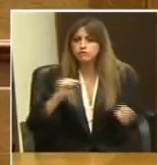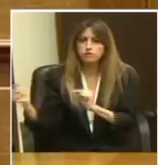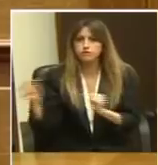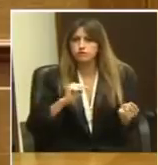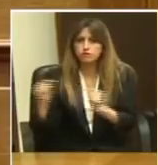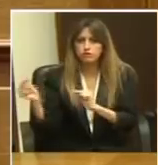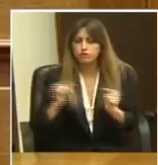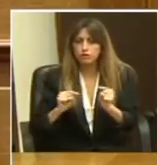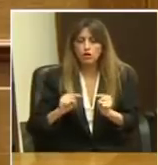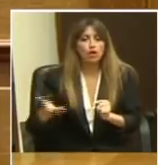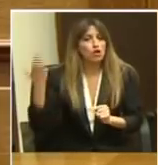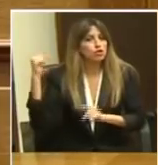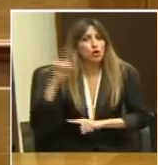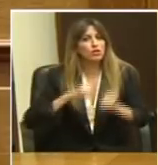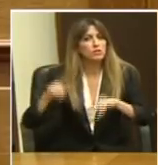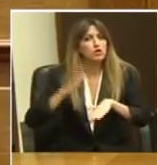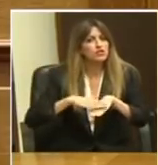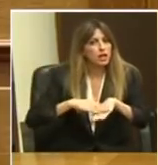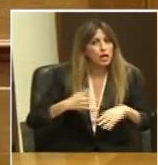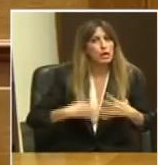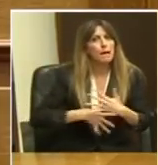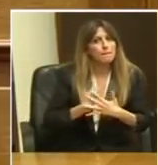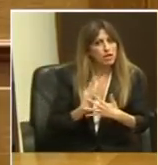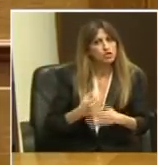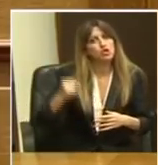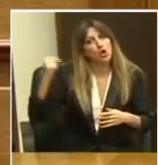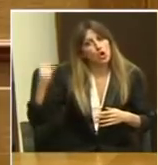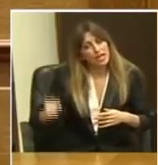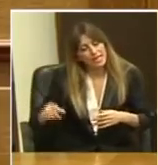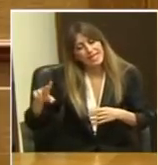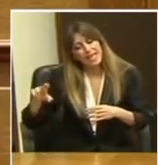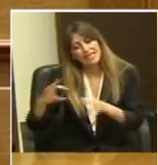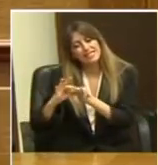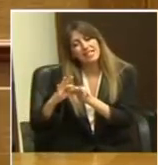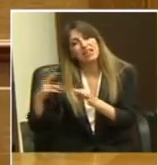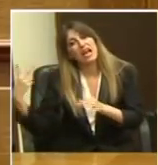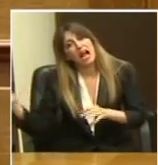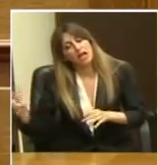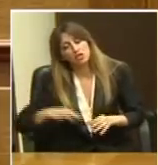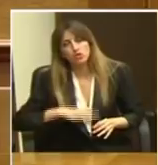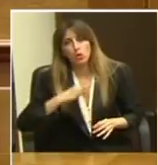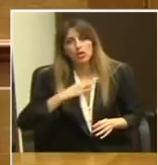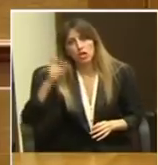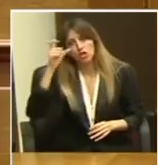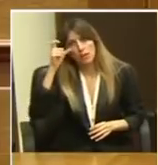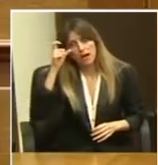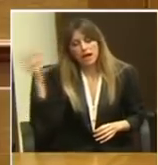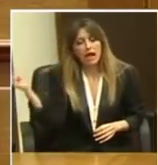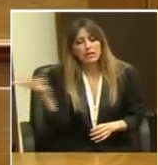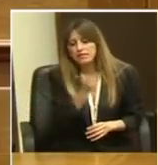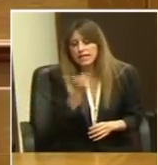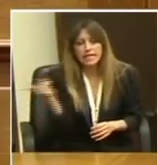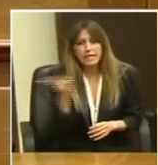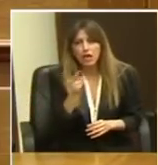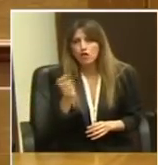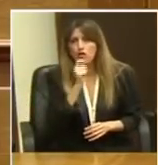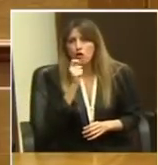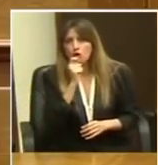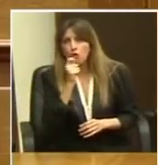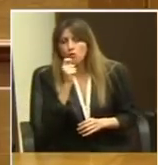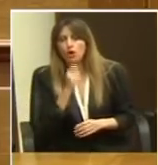συνέτερός του τότε, ο κ. Σαμαράς, με την άφρονα και εγκληματική οικονομική πολιτική τους και ευρισκόμενο σε